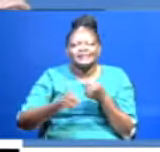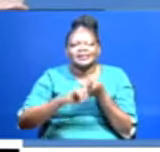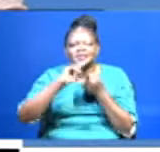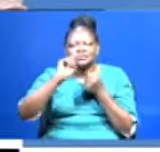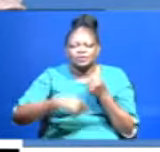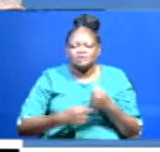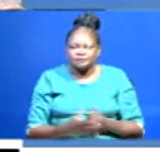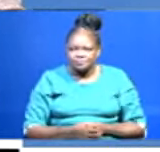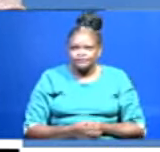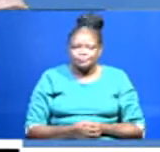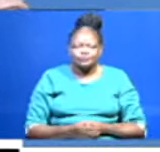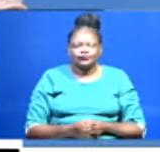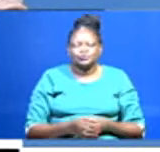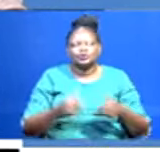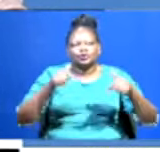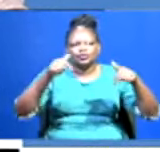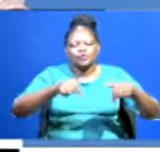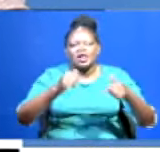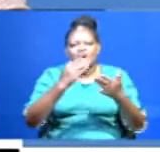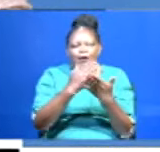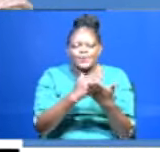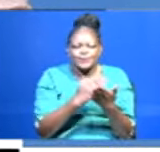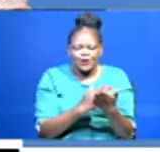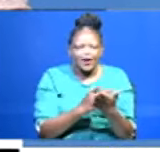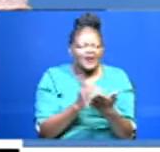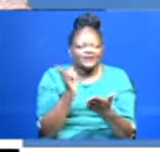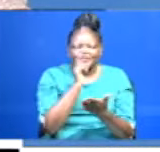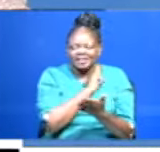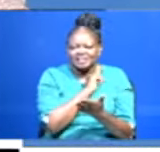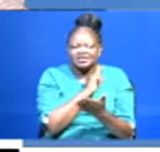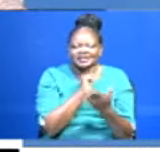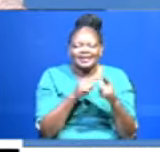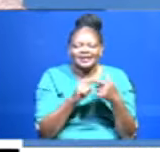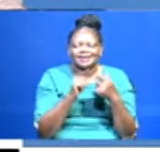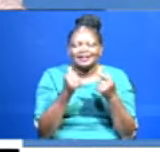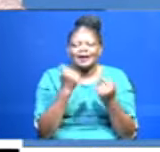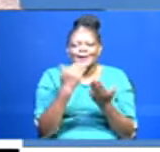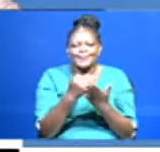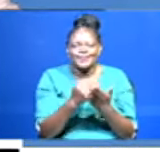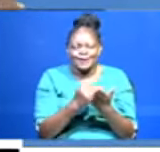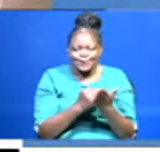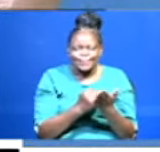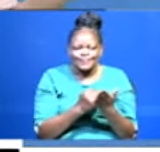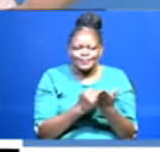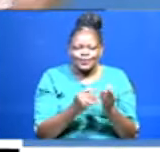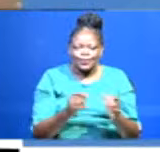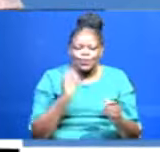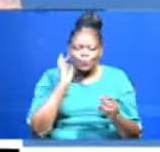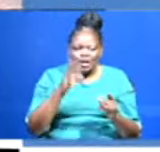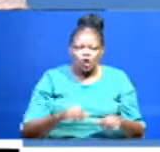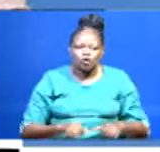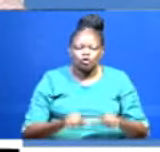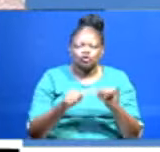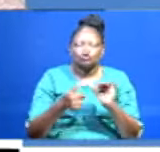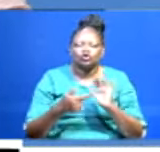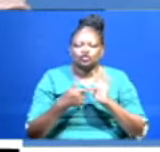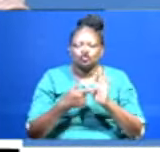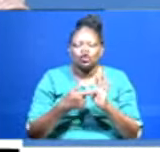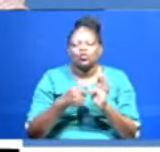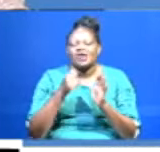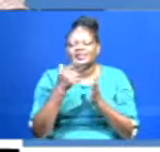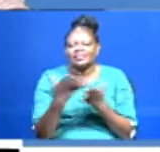Haya, kwa leo kipindi hiki kinaishia hapa. Katika kipindi kijacho nitaendelea kukuletea mambo